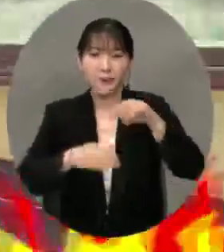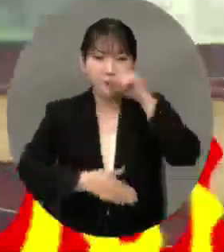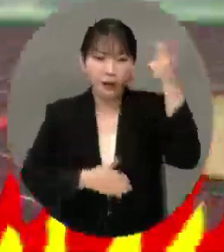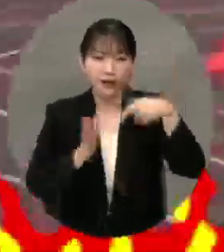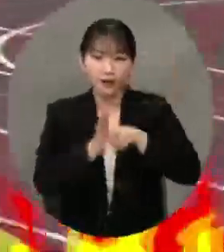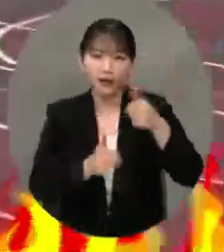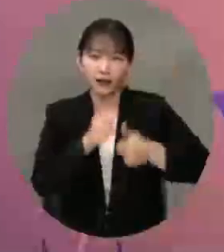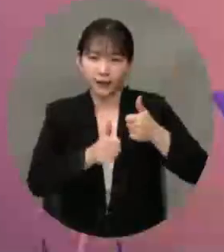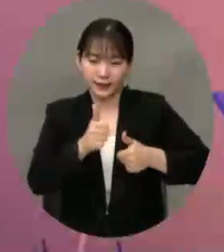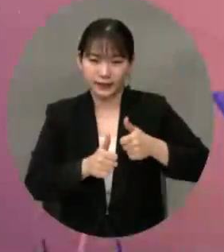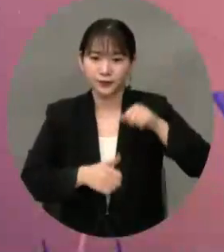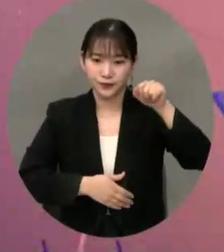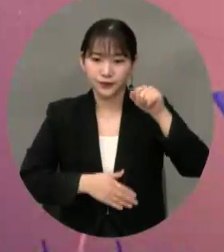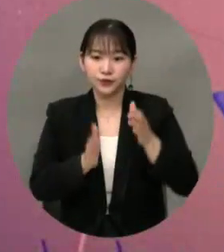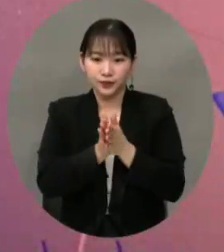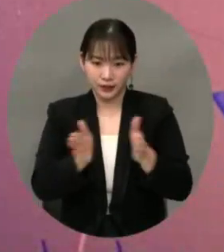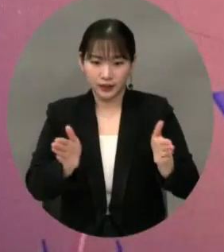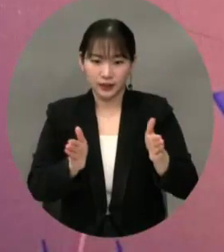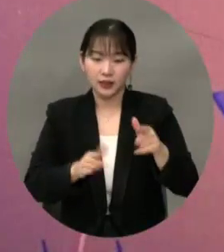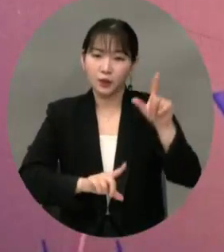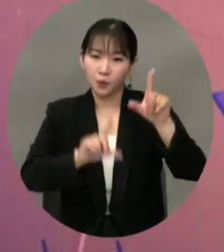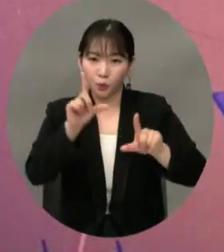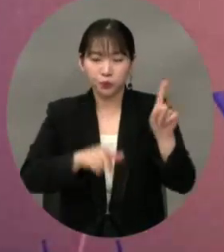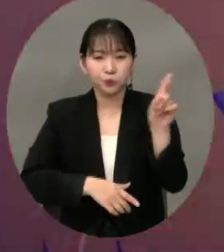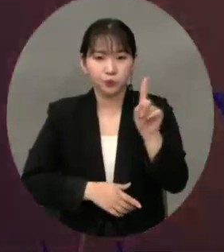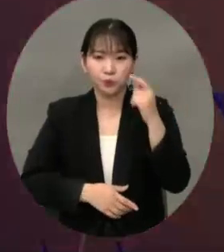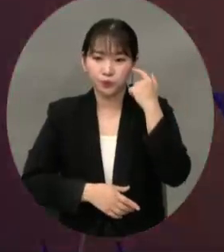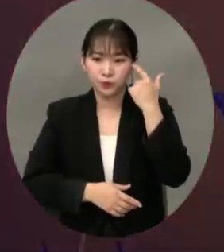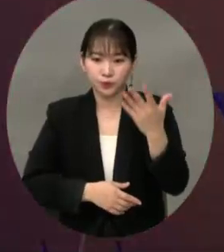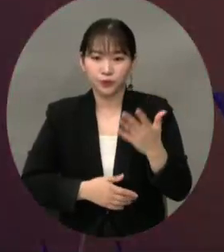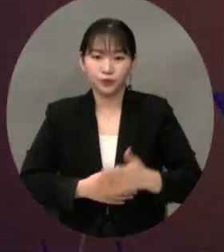레이스. 그 현장은 어땠을까요?